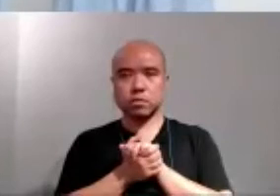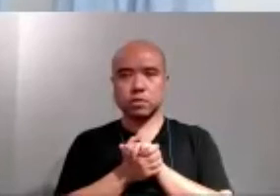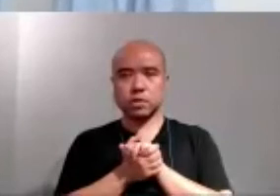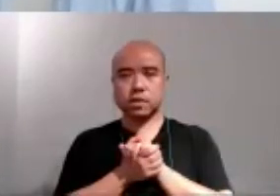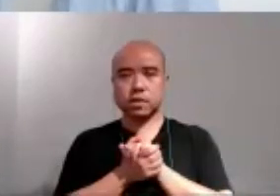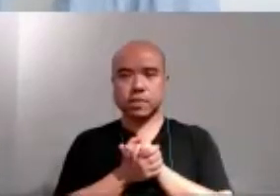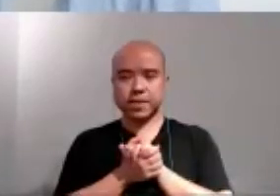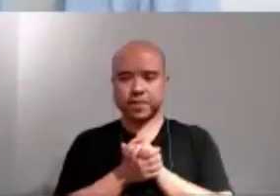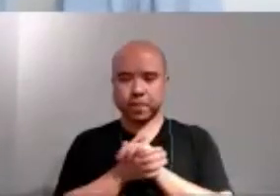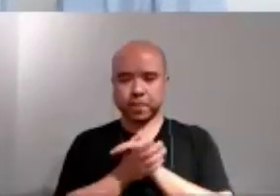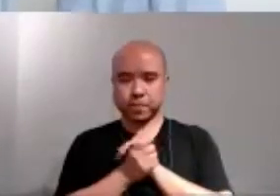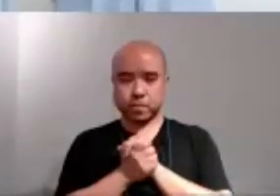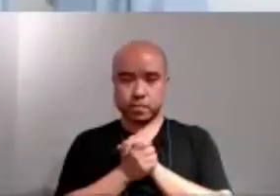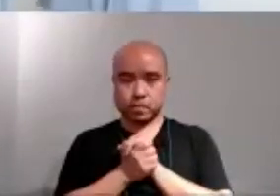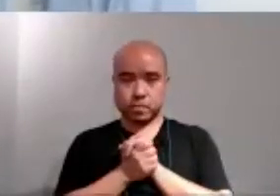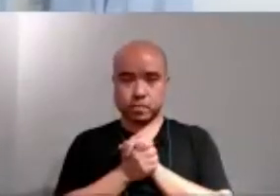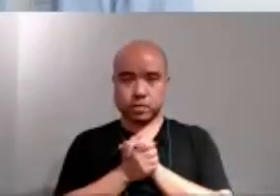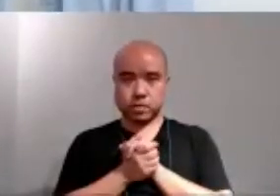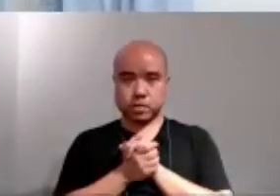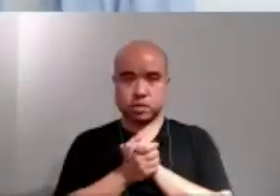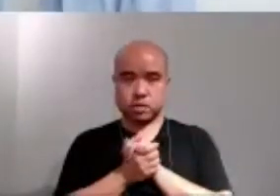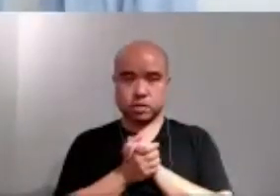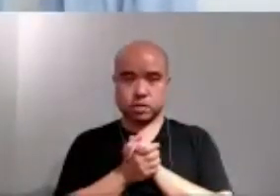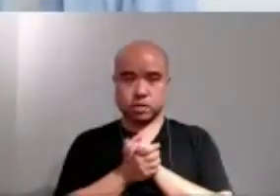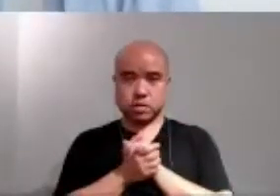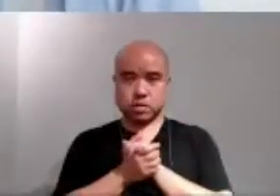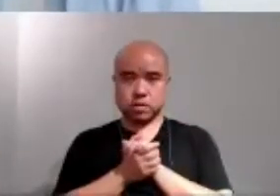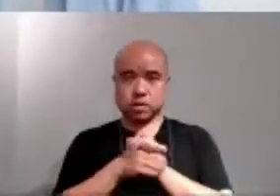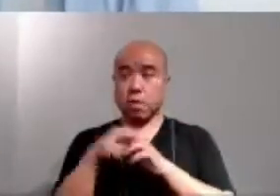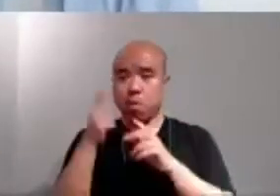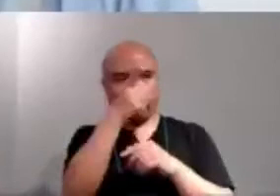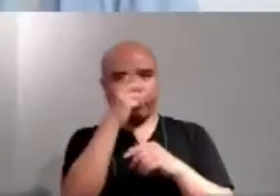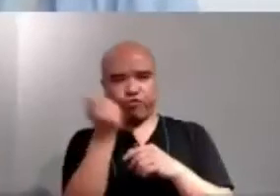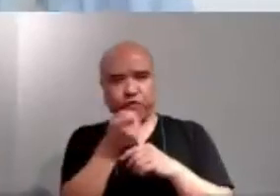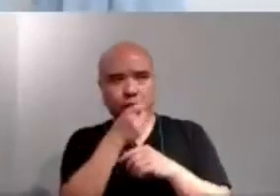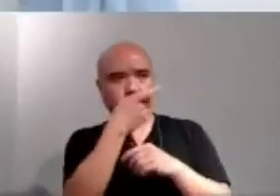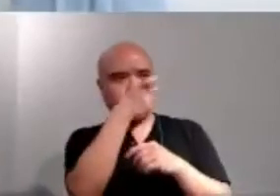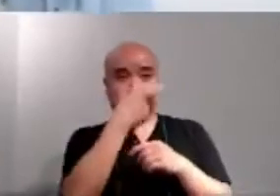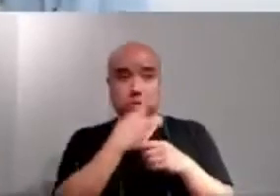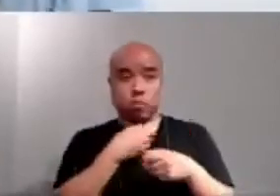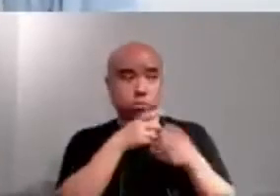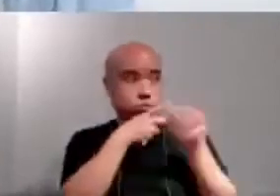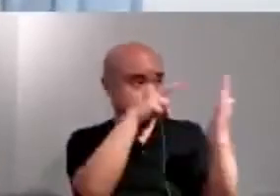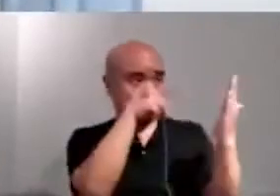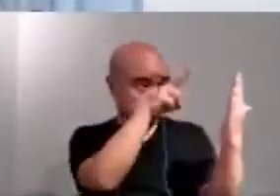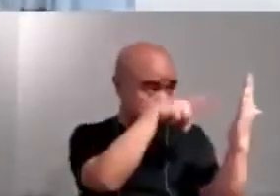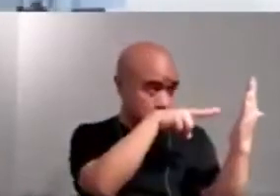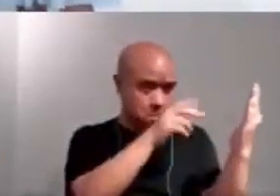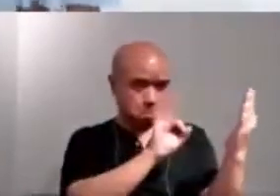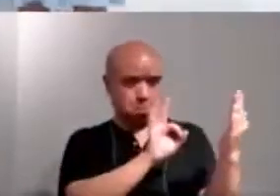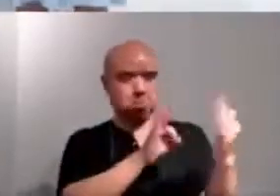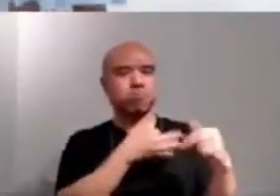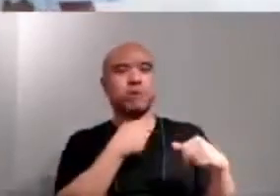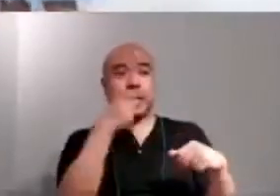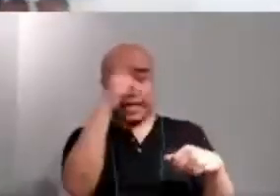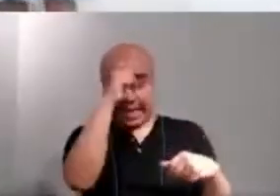啊，全部凭记性，好厉害。咁好啦，咁跟住我哋就或者我哋过嚟呢边，咁啊请另外最后一组可以讲一讲你哋